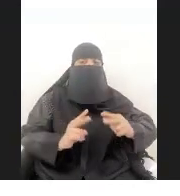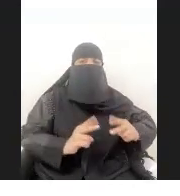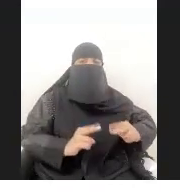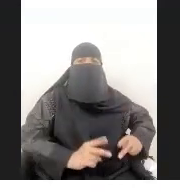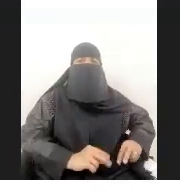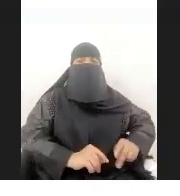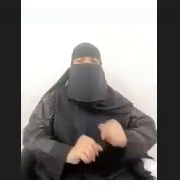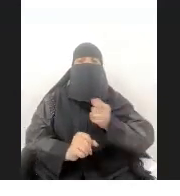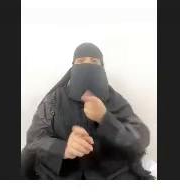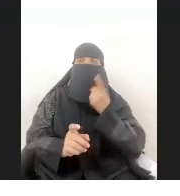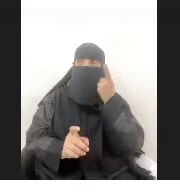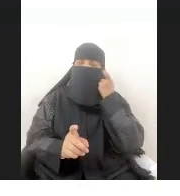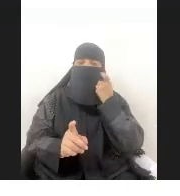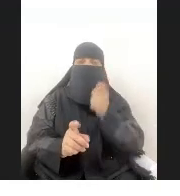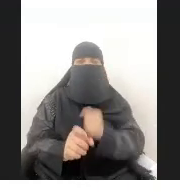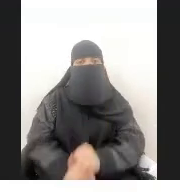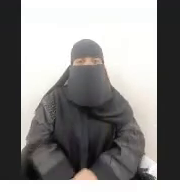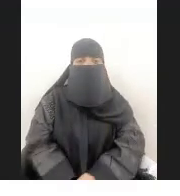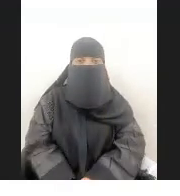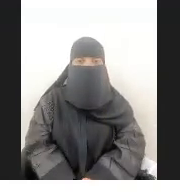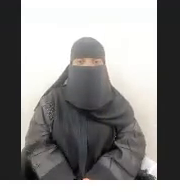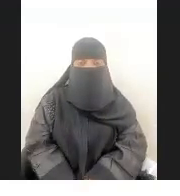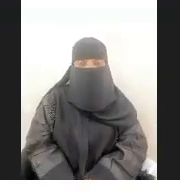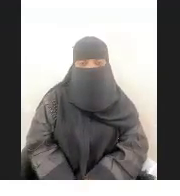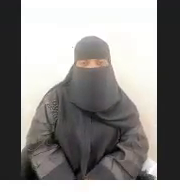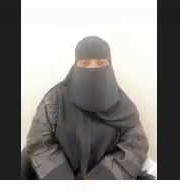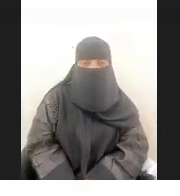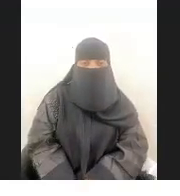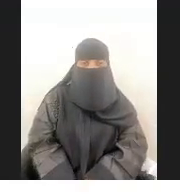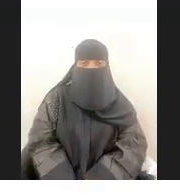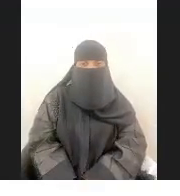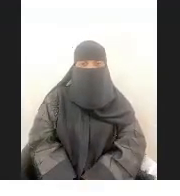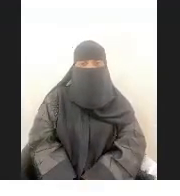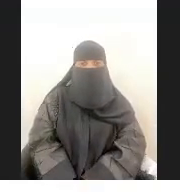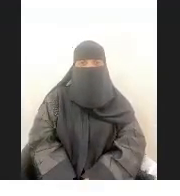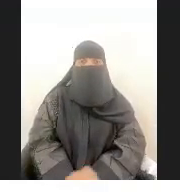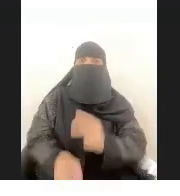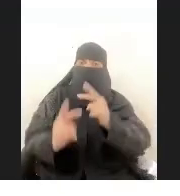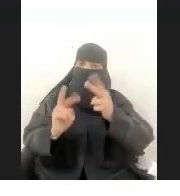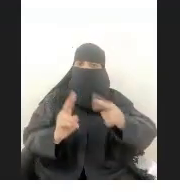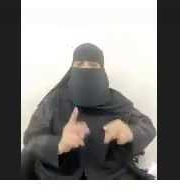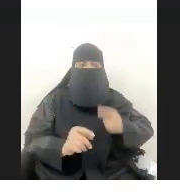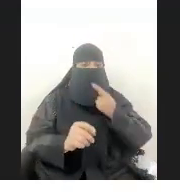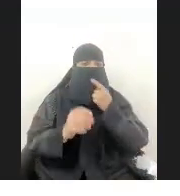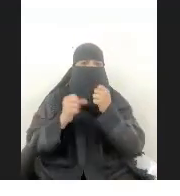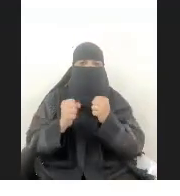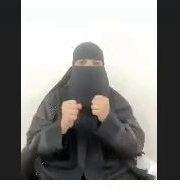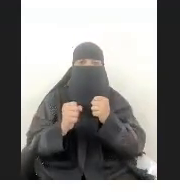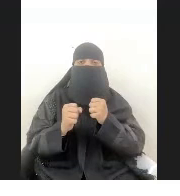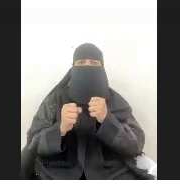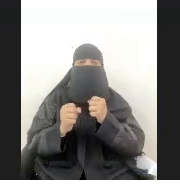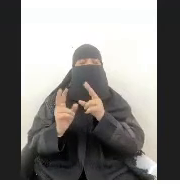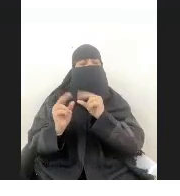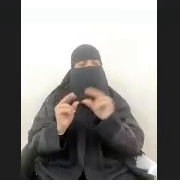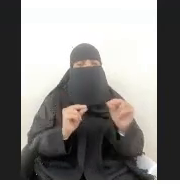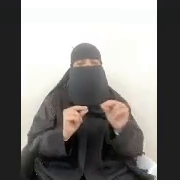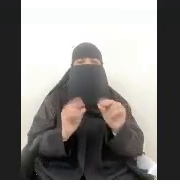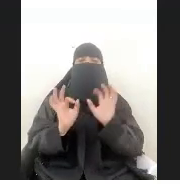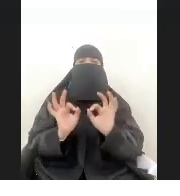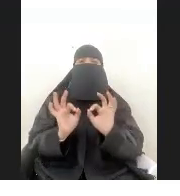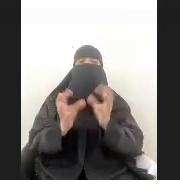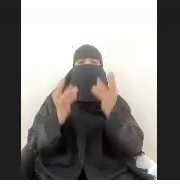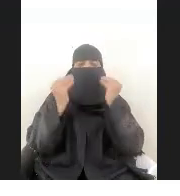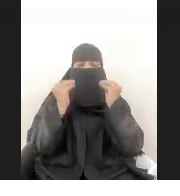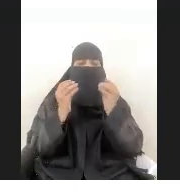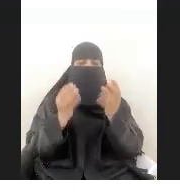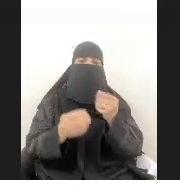عنده يعني المحتوى هذا لابد يكون له نمطية واحدة. تستوعب وحدات المحتوى المصغر أنواع مختلفة من التعلم مثل